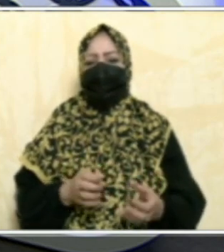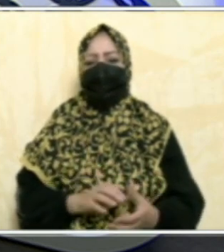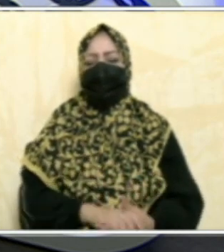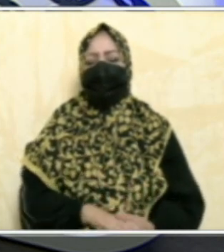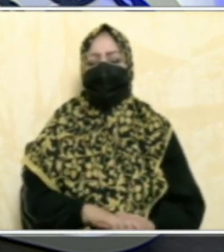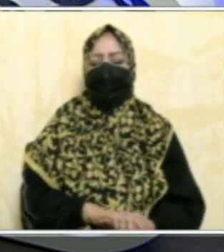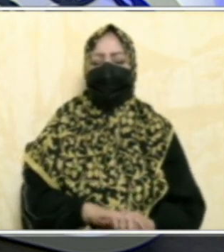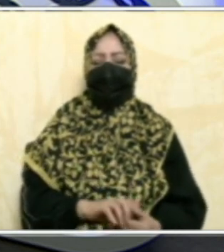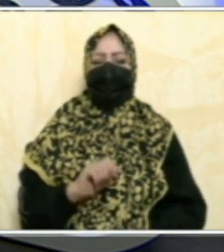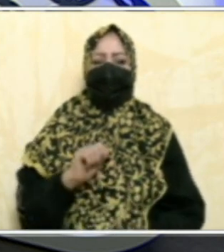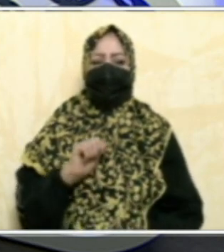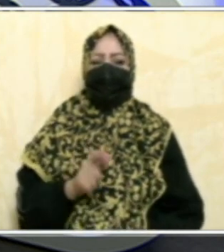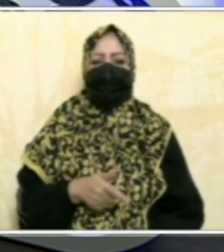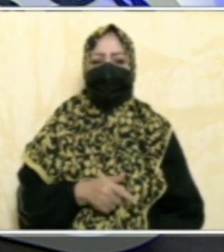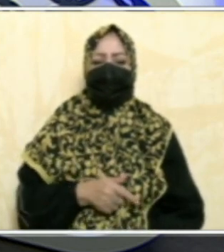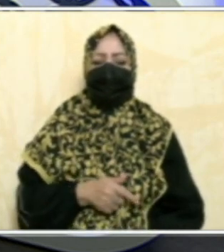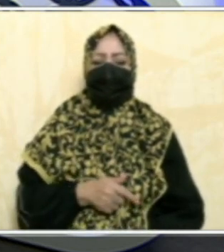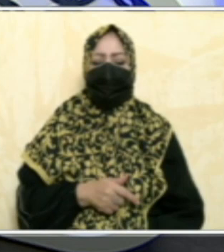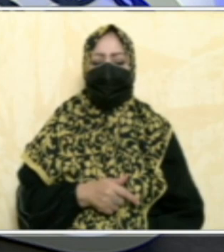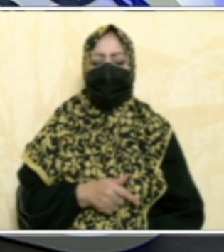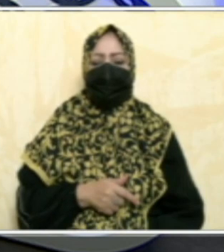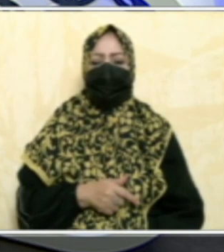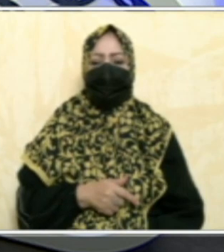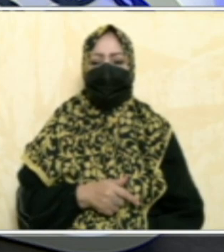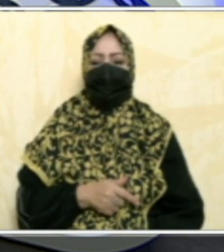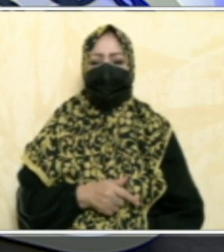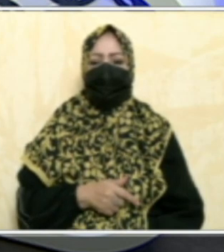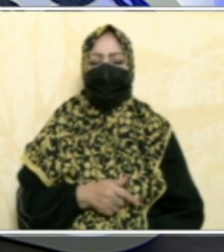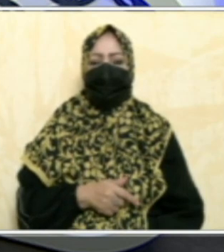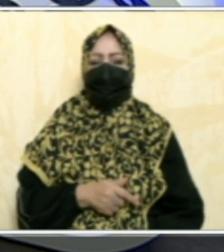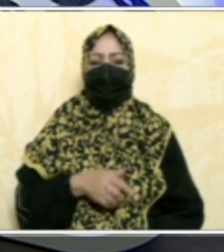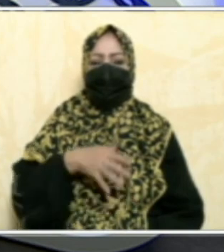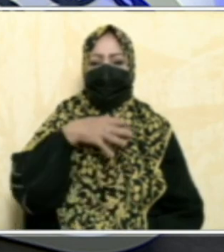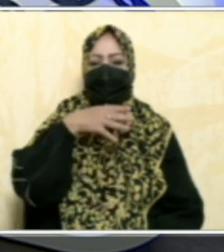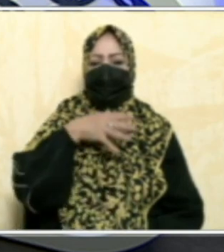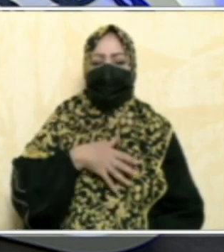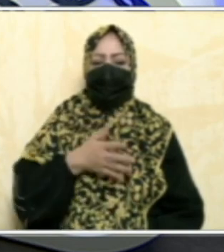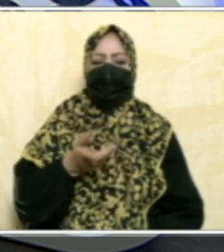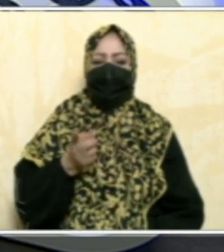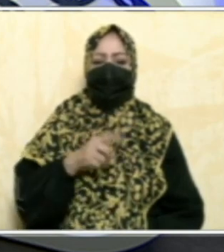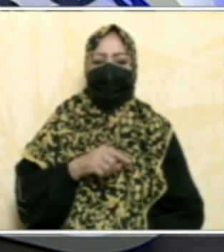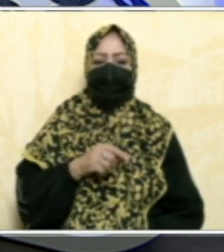وسؤال ثاني شيخ، لما آتي إلى مسجد صلاة الفجر